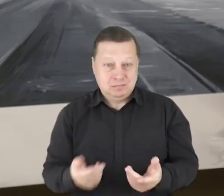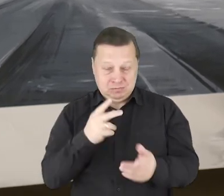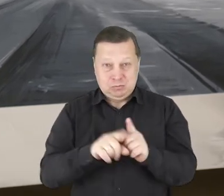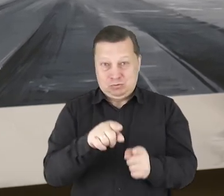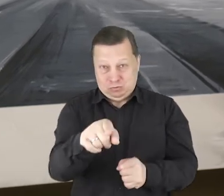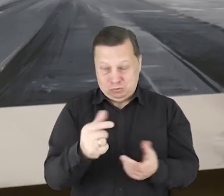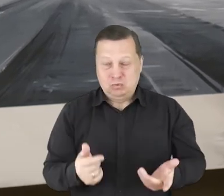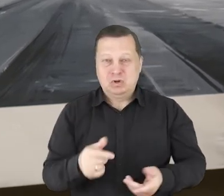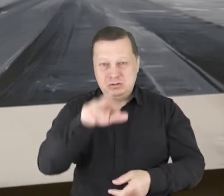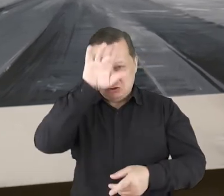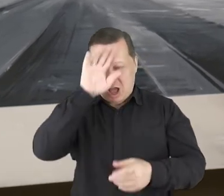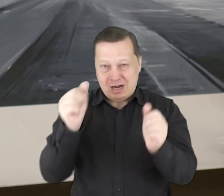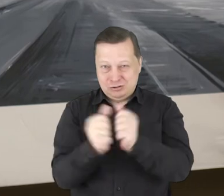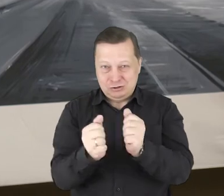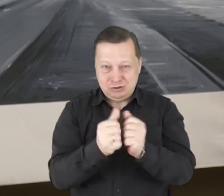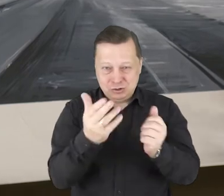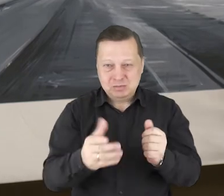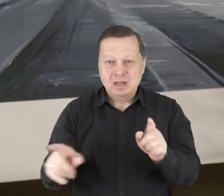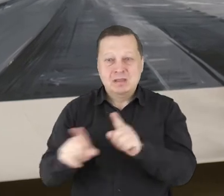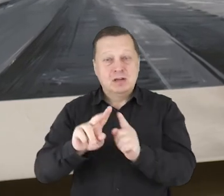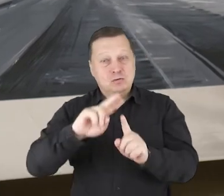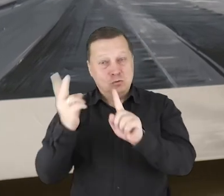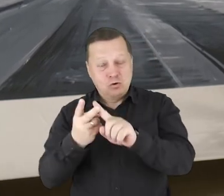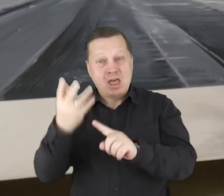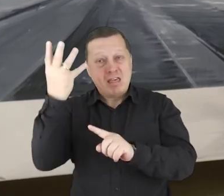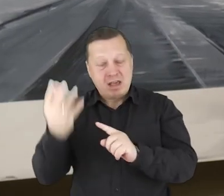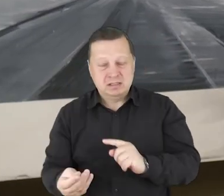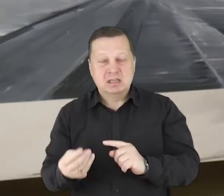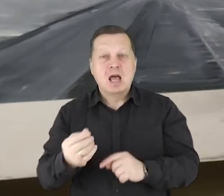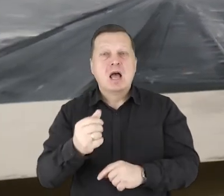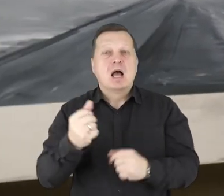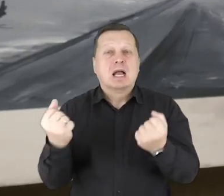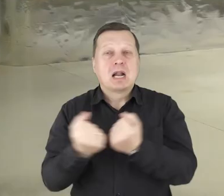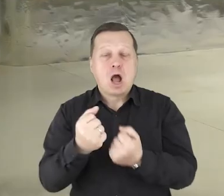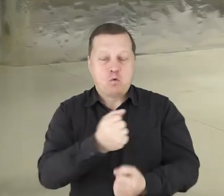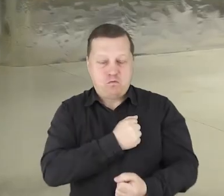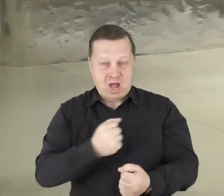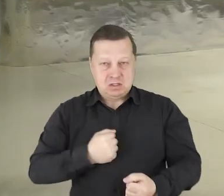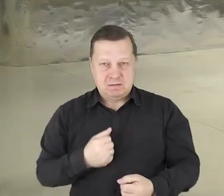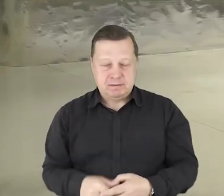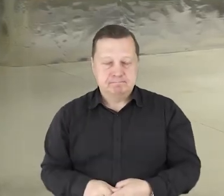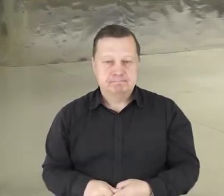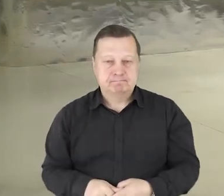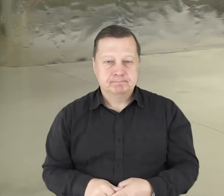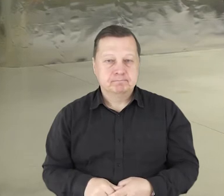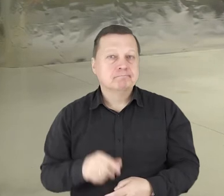zimowy pejzaż oraz ten jesienny, Kraków-Warszawa, który jest